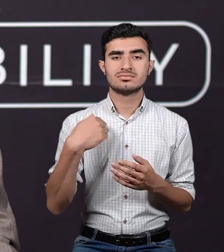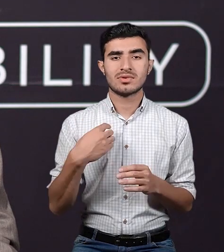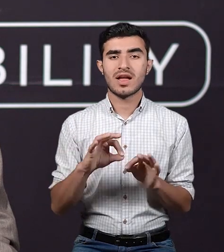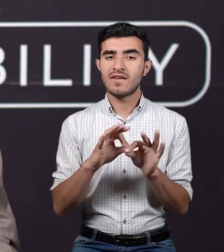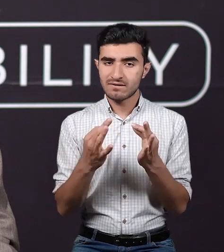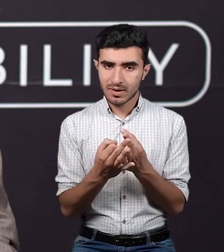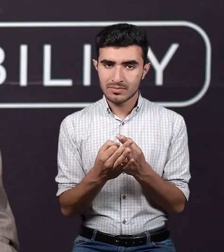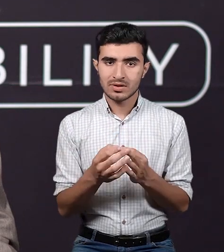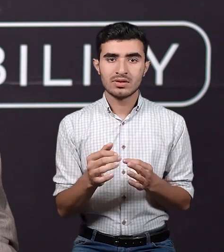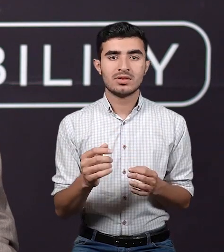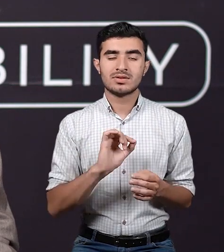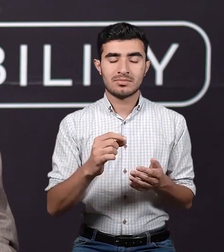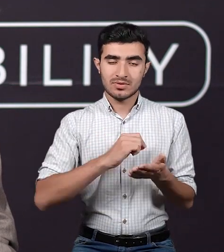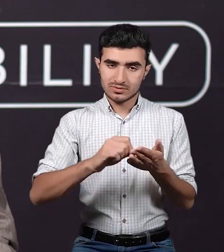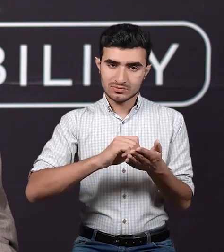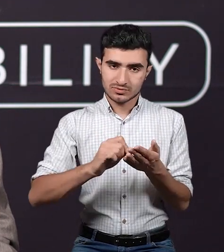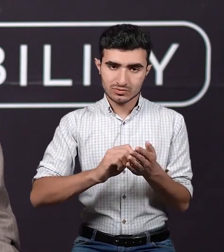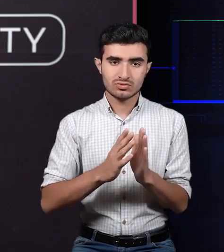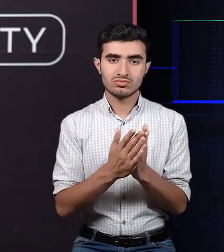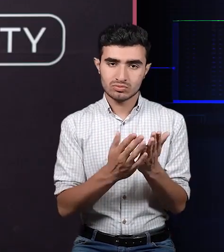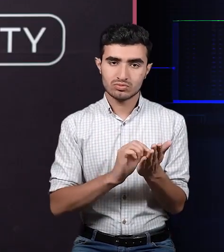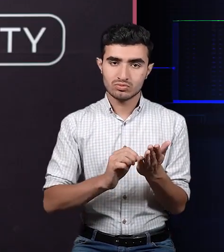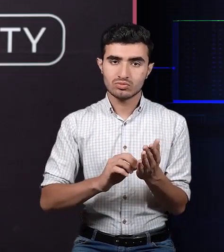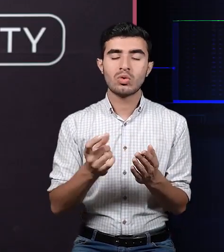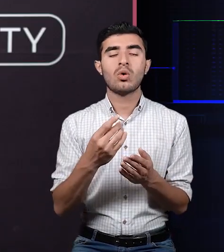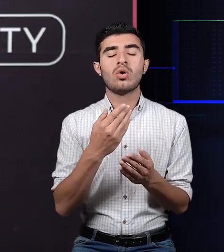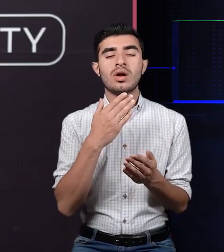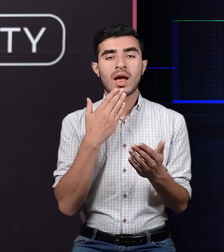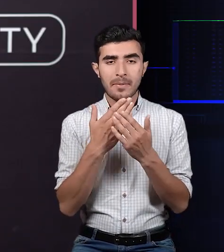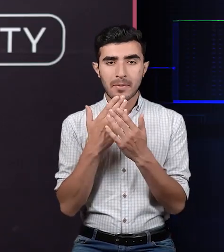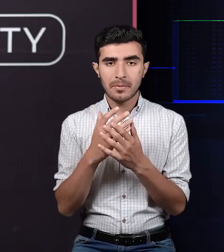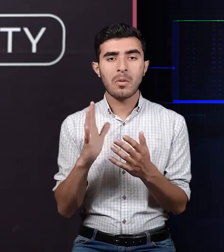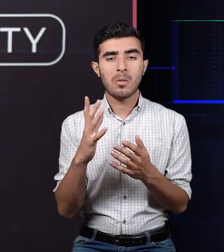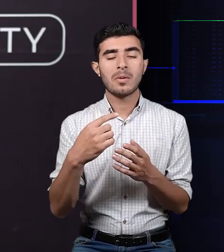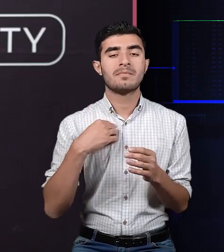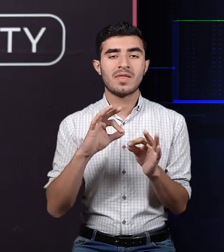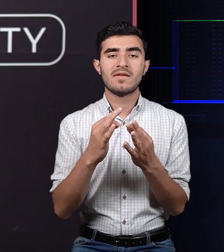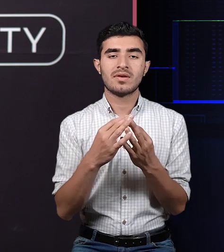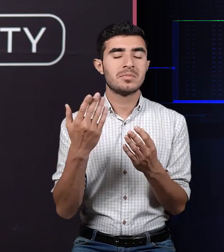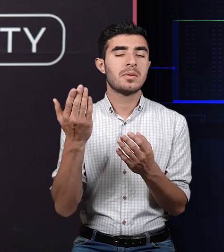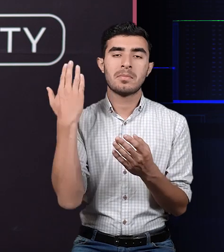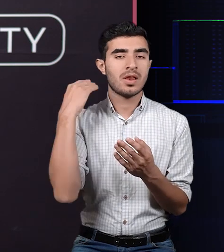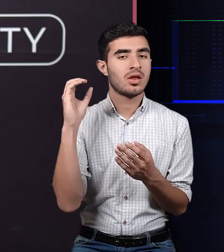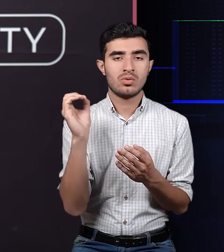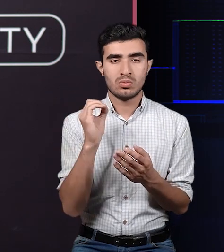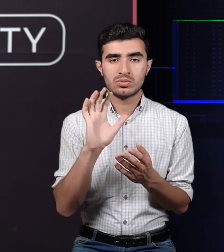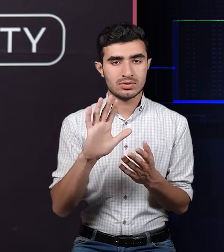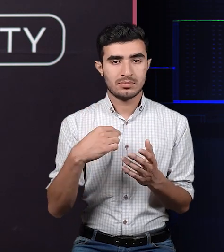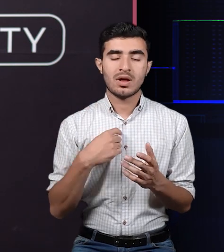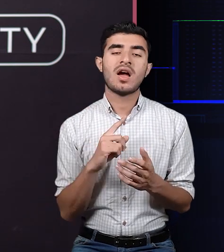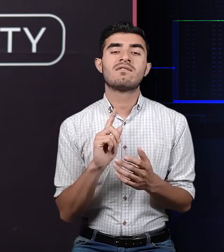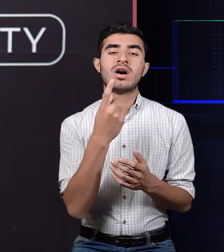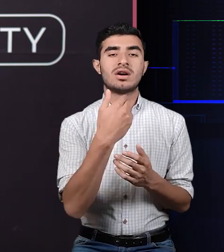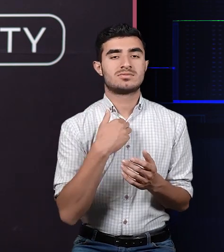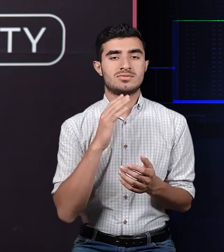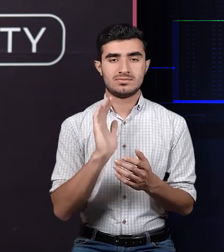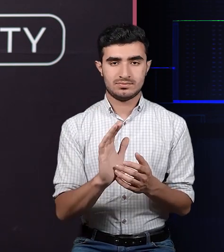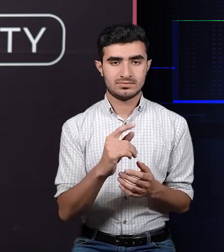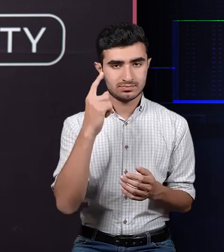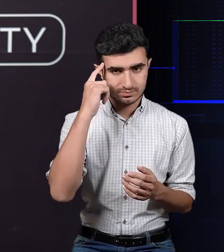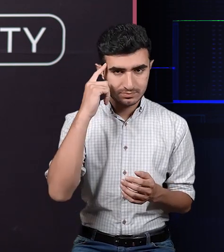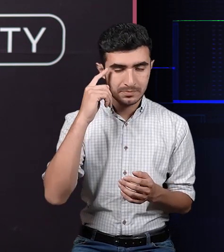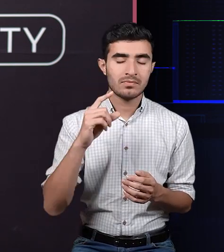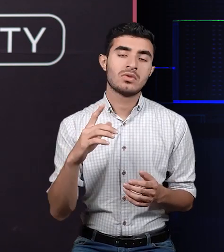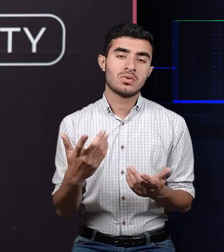میں بتانا چاہوں گا وہ یہ کہ میرا کوئی ایسا ادبی پس منظر نہیں تھا اس سے پہلے میری فیملی کا۔ ہمارے خاندان میں زیادہ تر